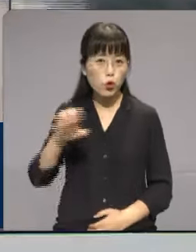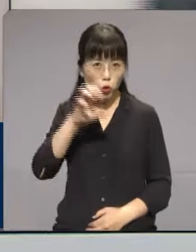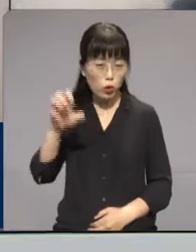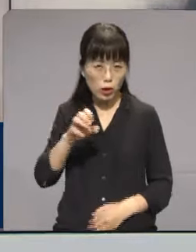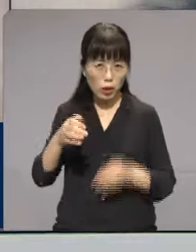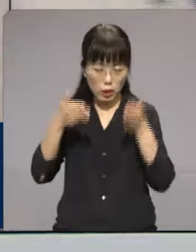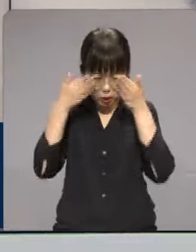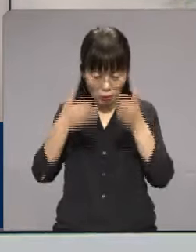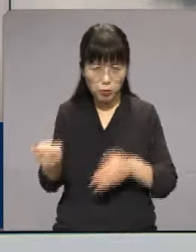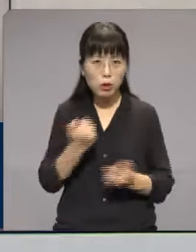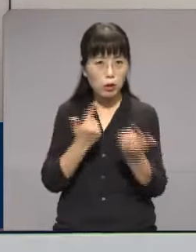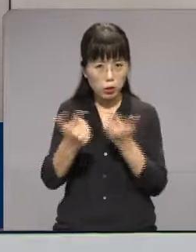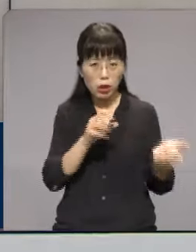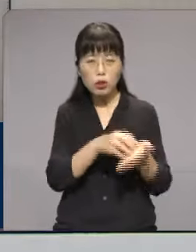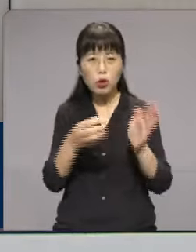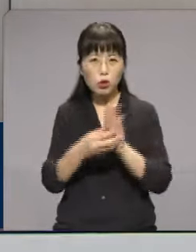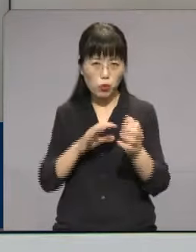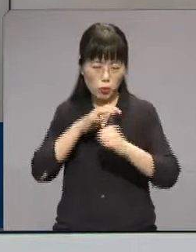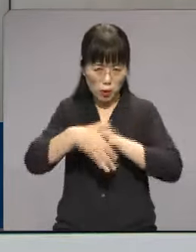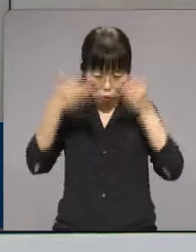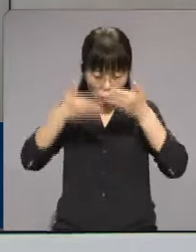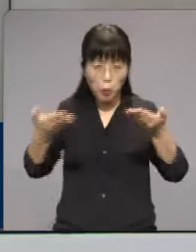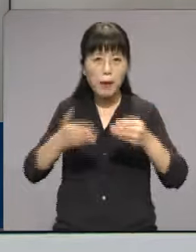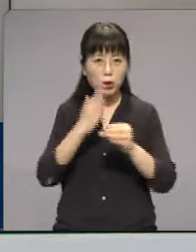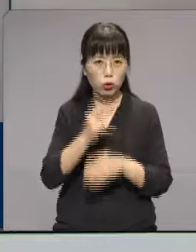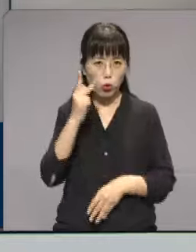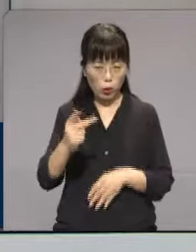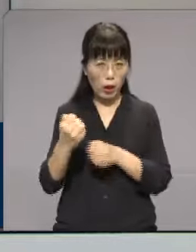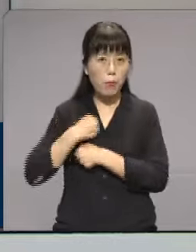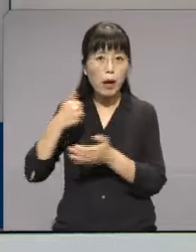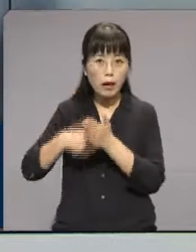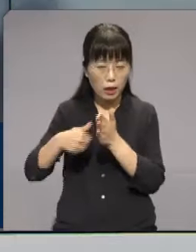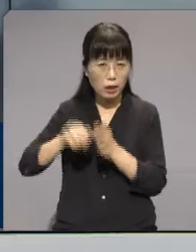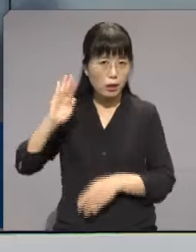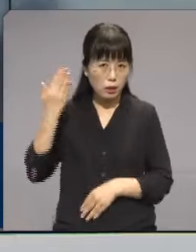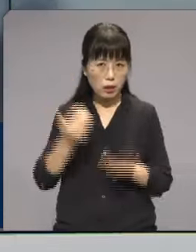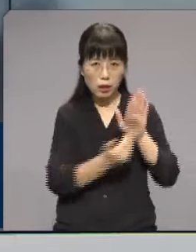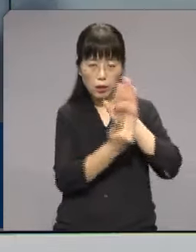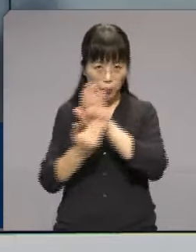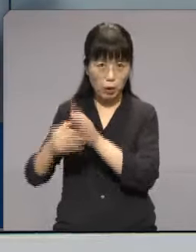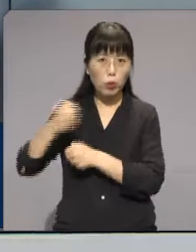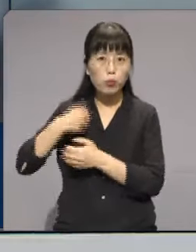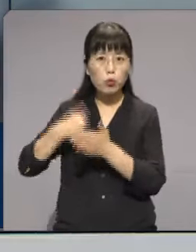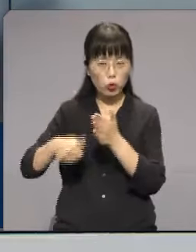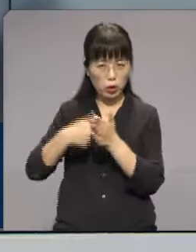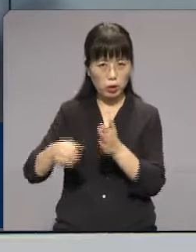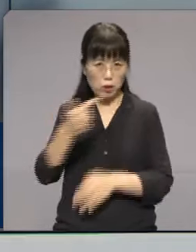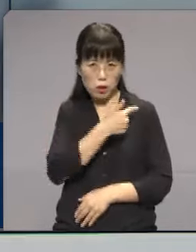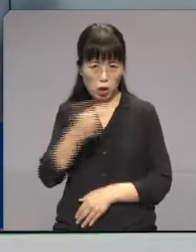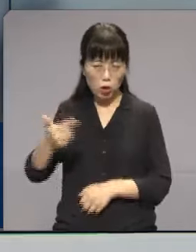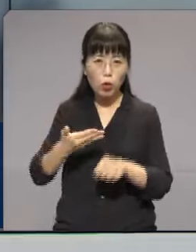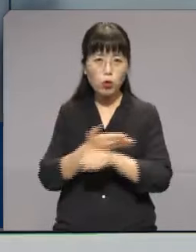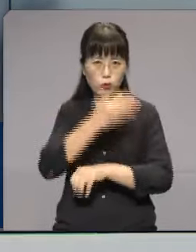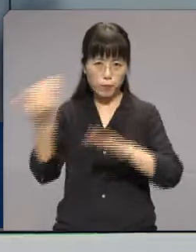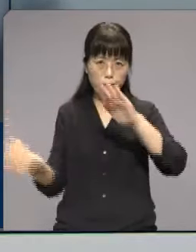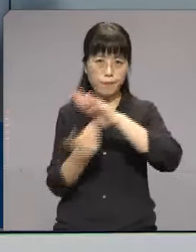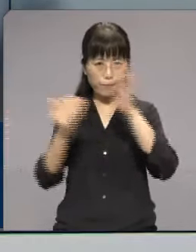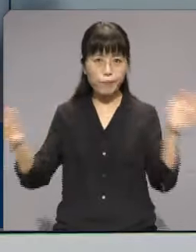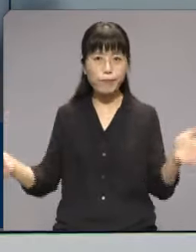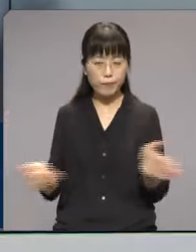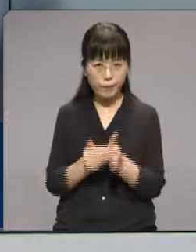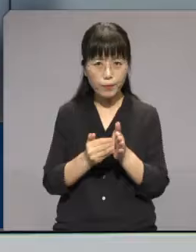유럽이 집중 견제할 정도로 세계적인 주목을 받는 K-방산이 최근 방공무기 분야에서 또 대규모 수출을